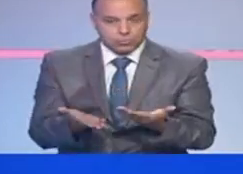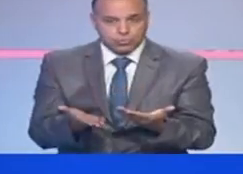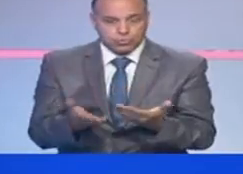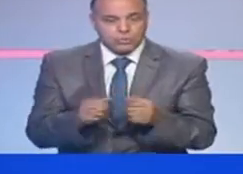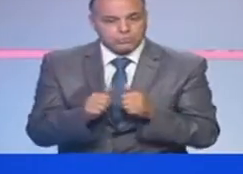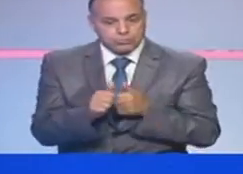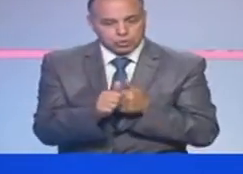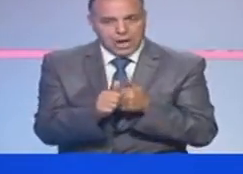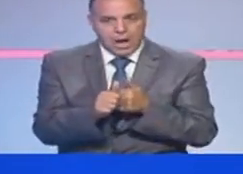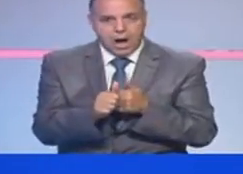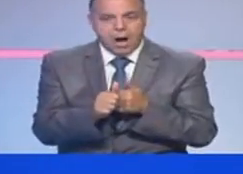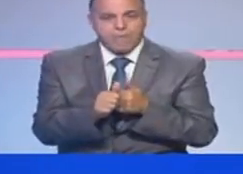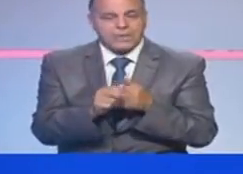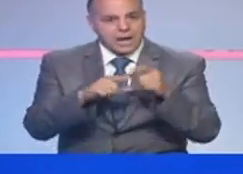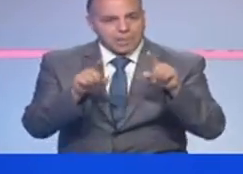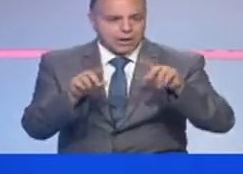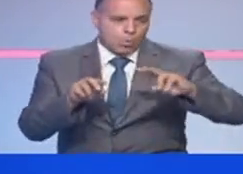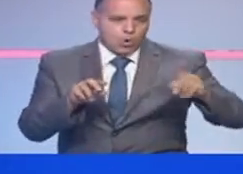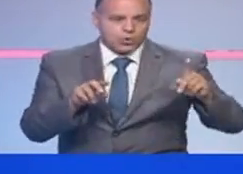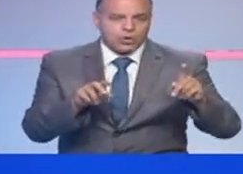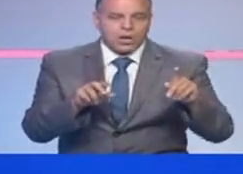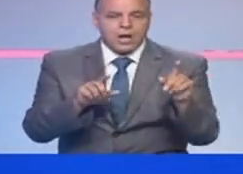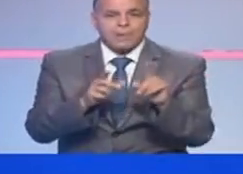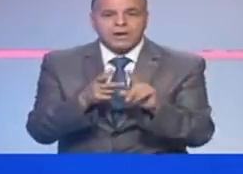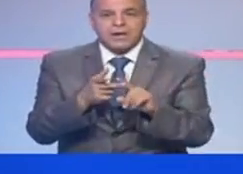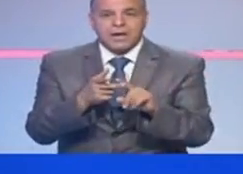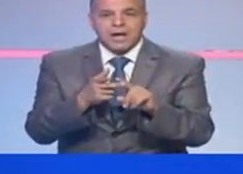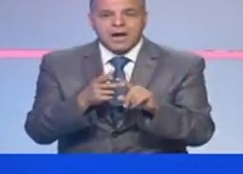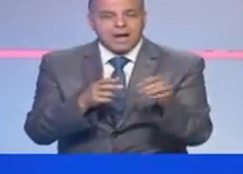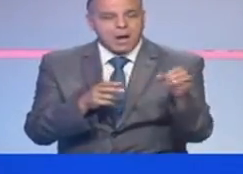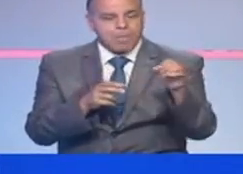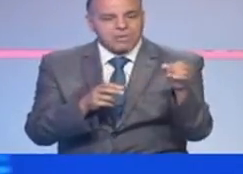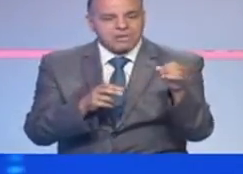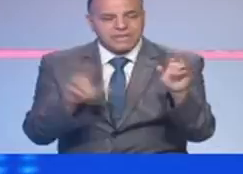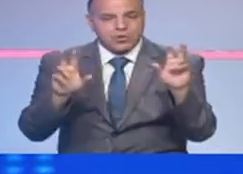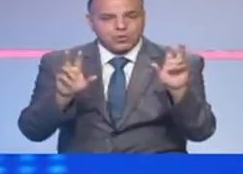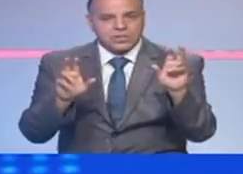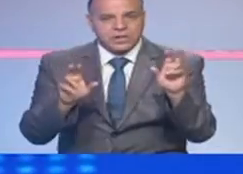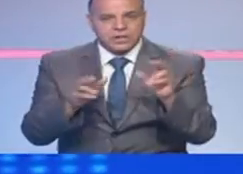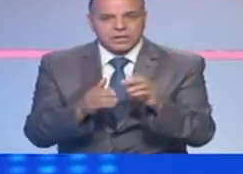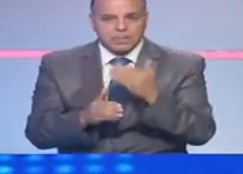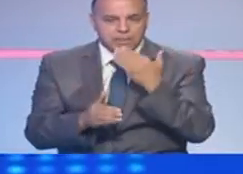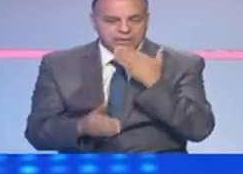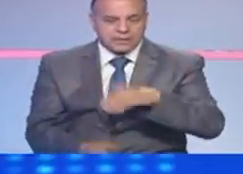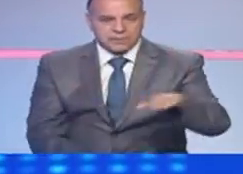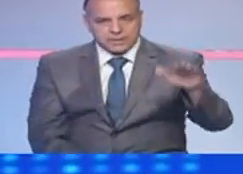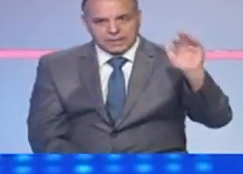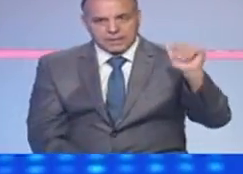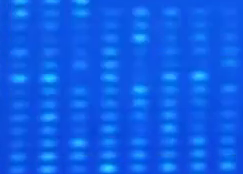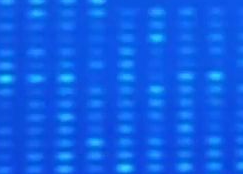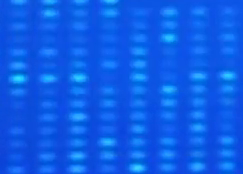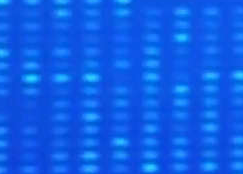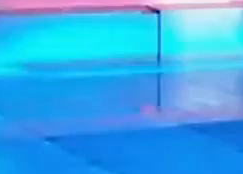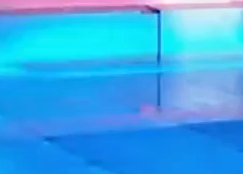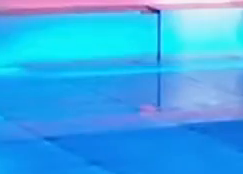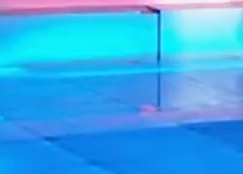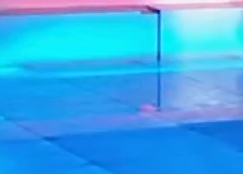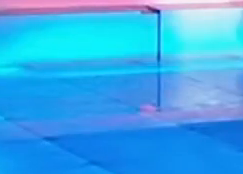بامكانكم متابعه هذه النشره وغيرها من الاخبار على موقع التلفزه التونسيه الى اللقاء